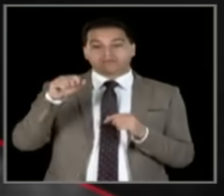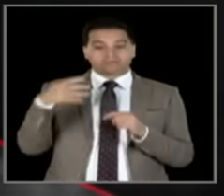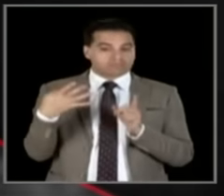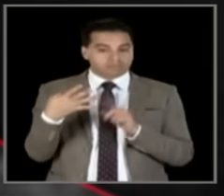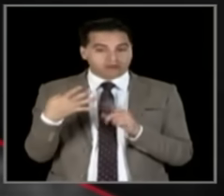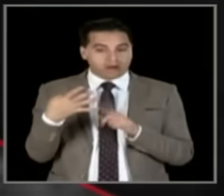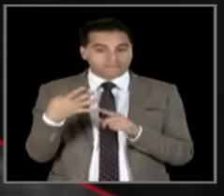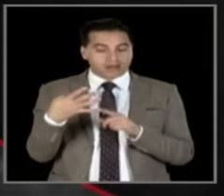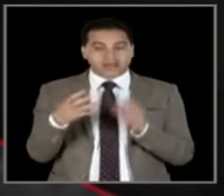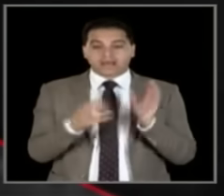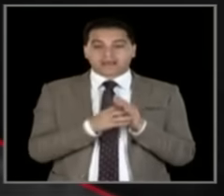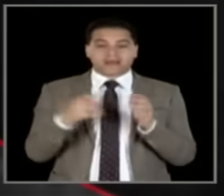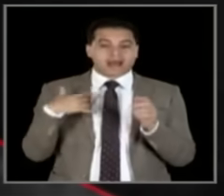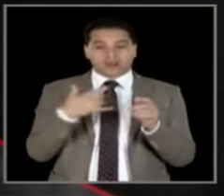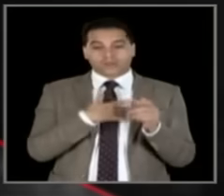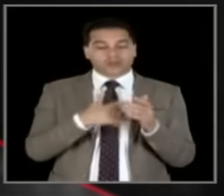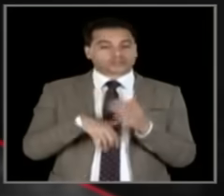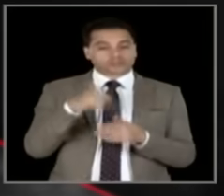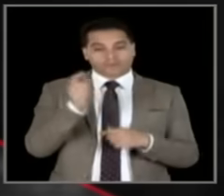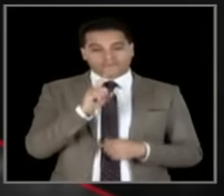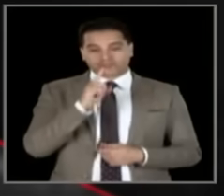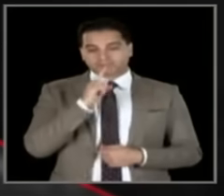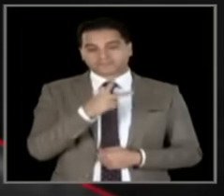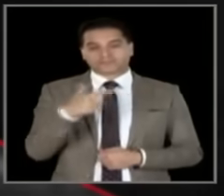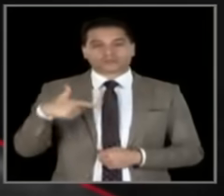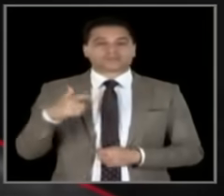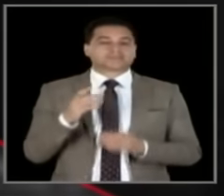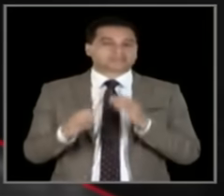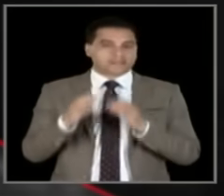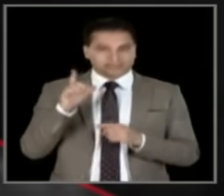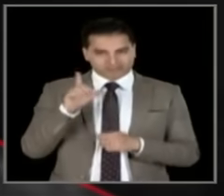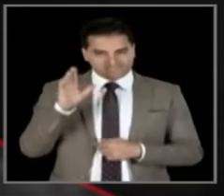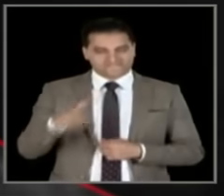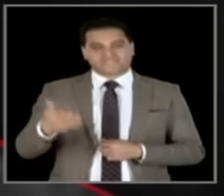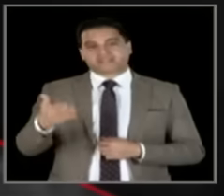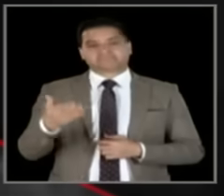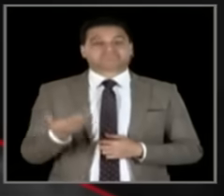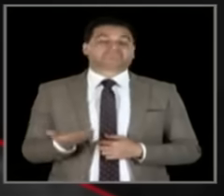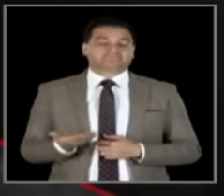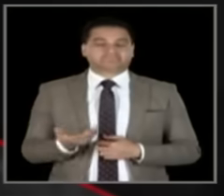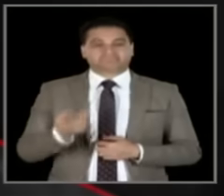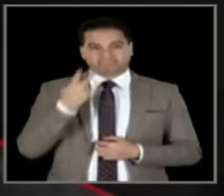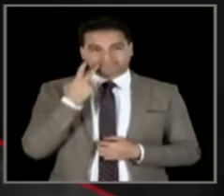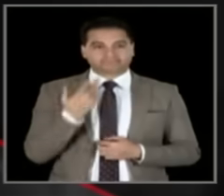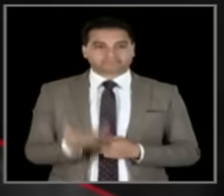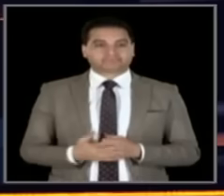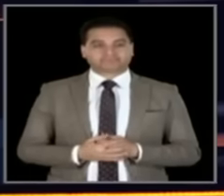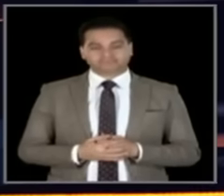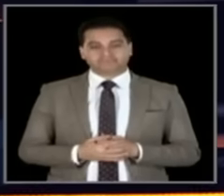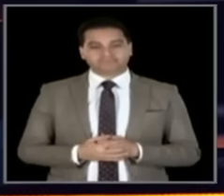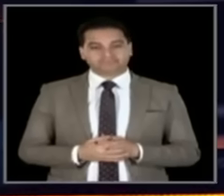صحيحة. في المركز الرابع جامعة حلوان مفيش نقاط 260 نقطة إجابات